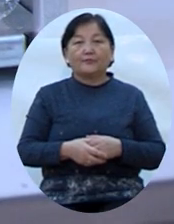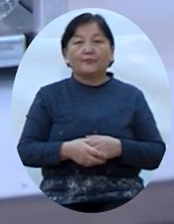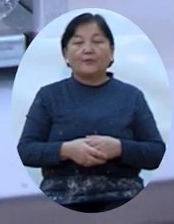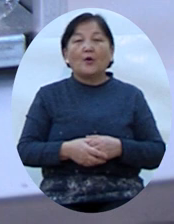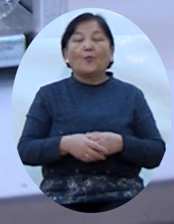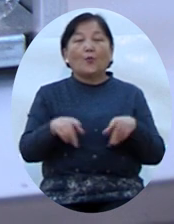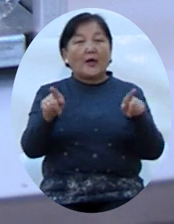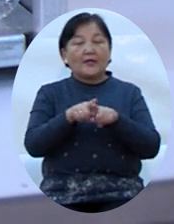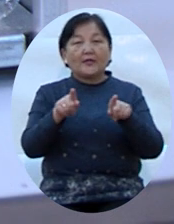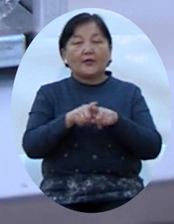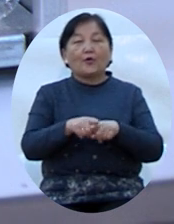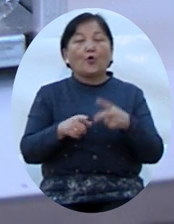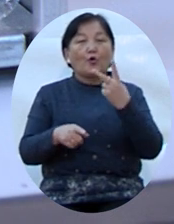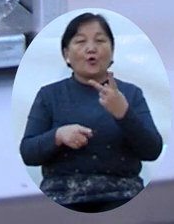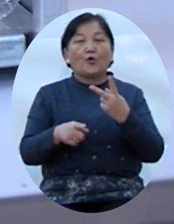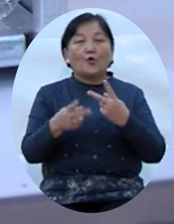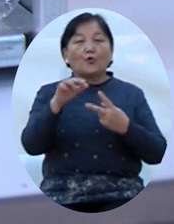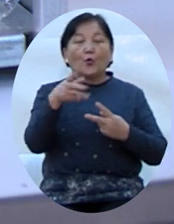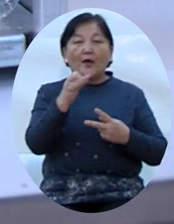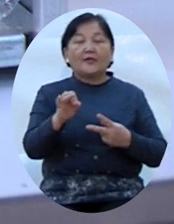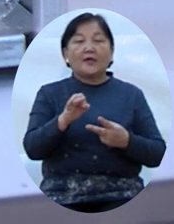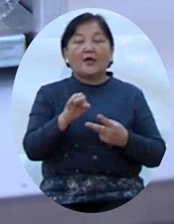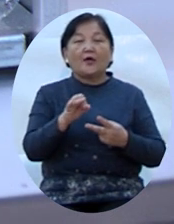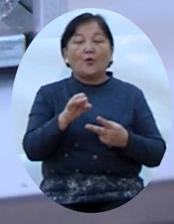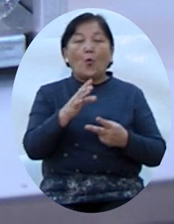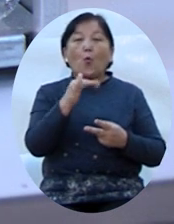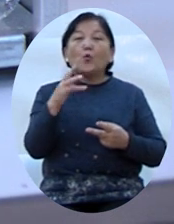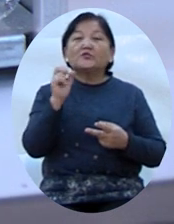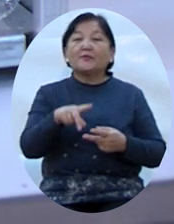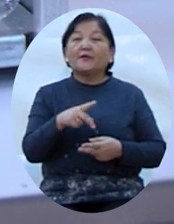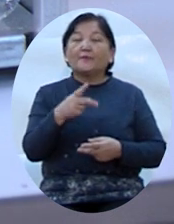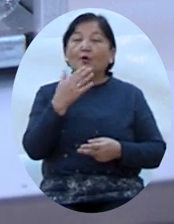За мөн адил 2 дугаарын уусмалт өнгөгүй байна.